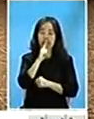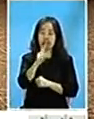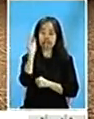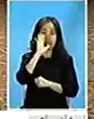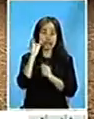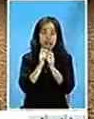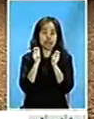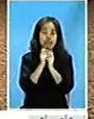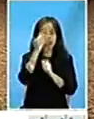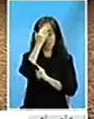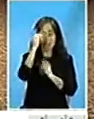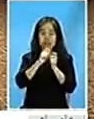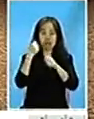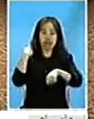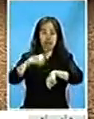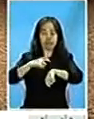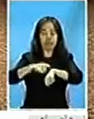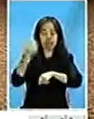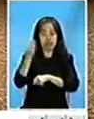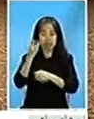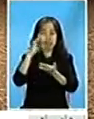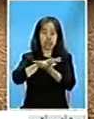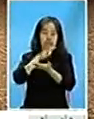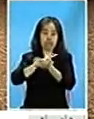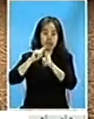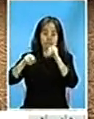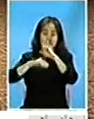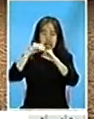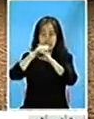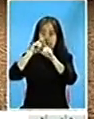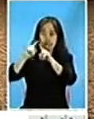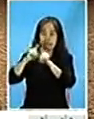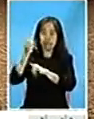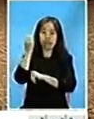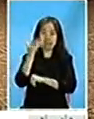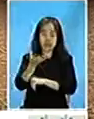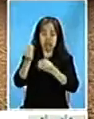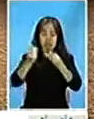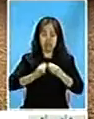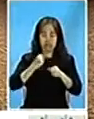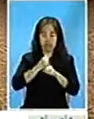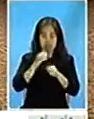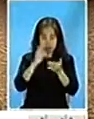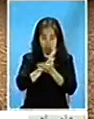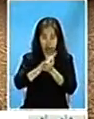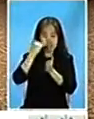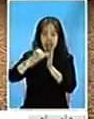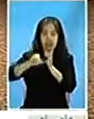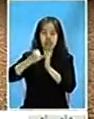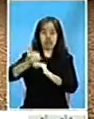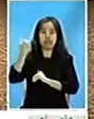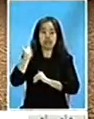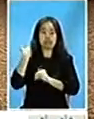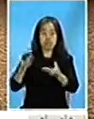นะคะเพราะว่าท่านมีเวลาน้อยเอกสารแล้วก็โครงการมากมันก็เลยทำให้เกิดความไม่รอบคอบเวลาที่กลับม